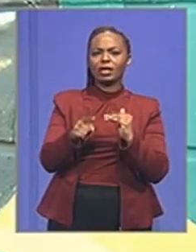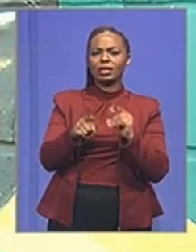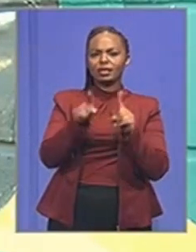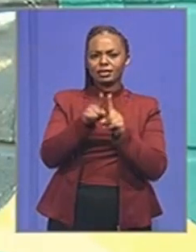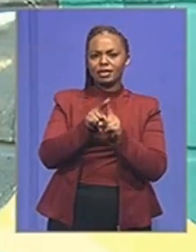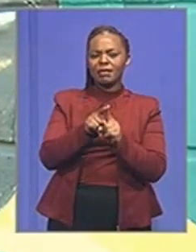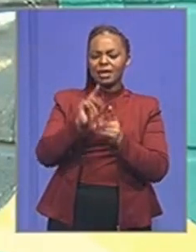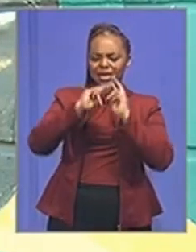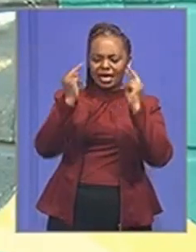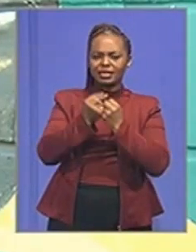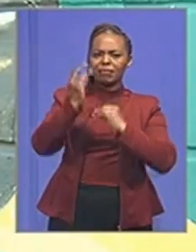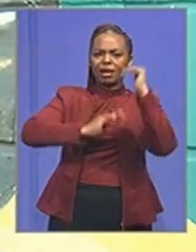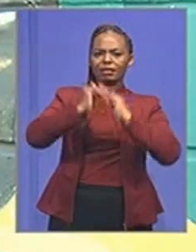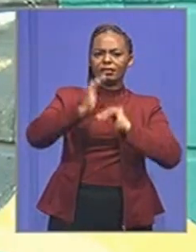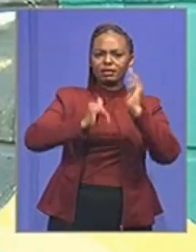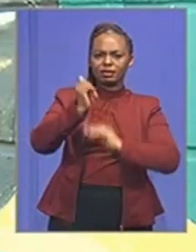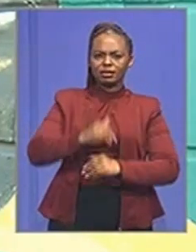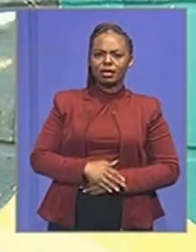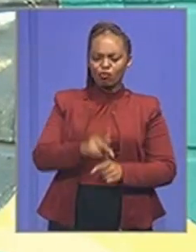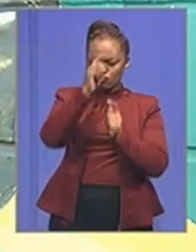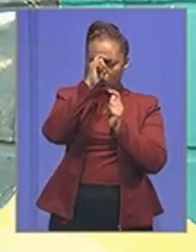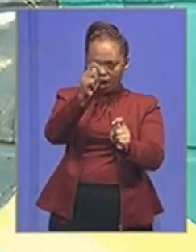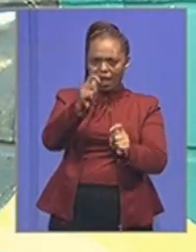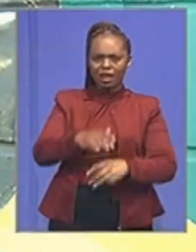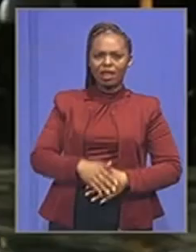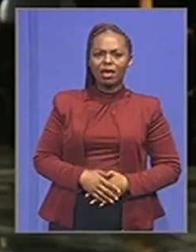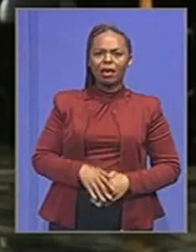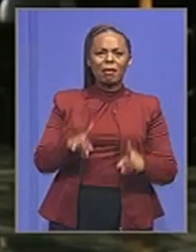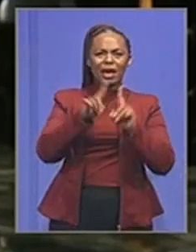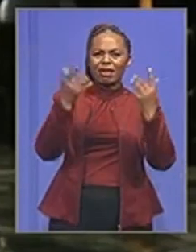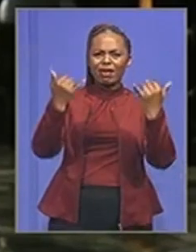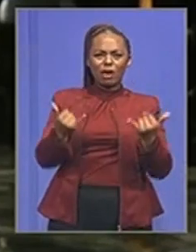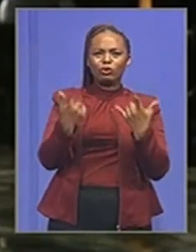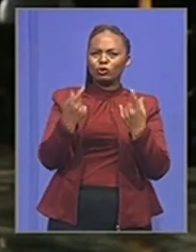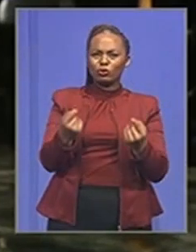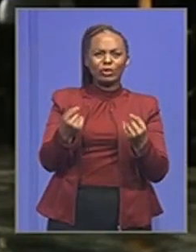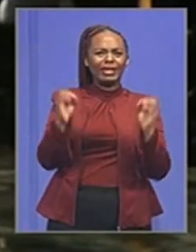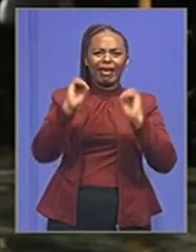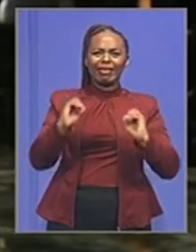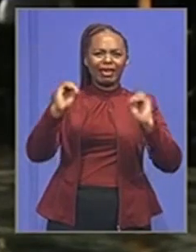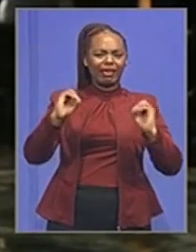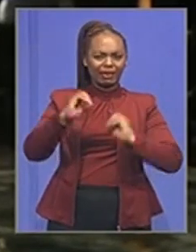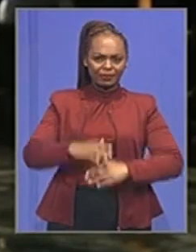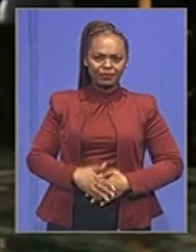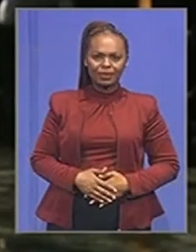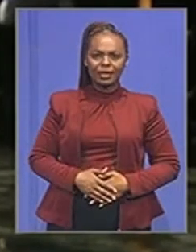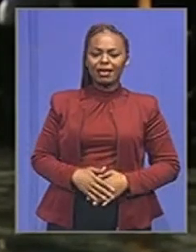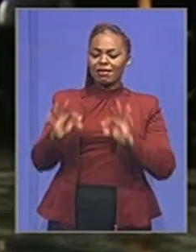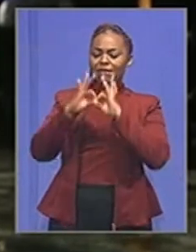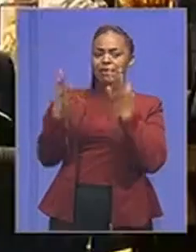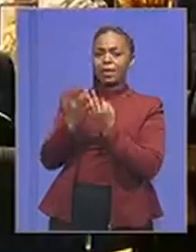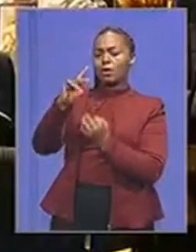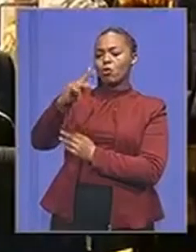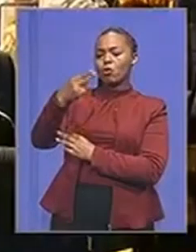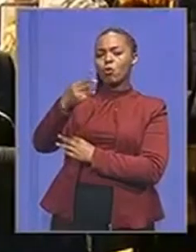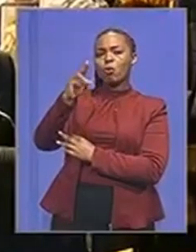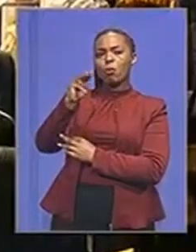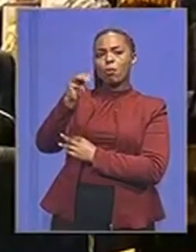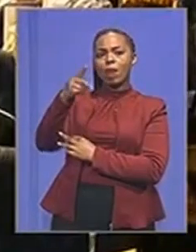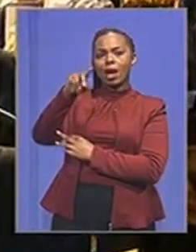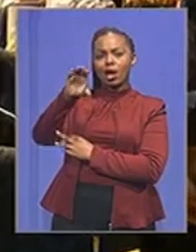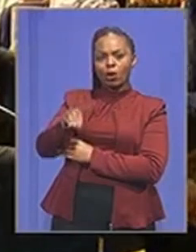nation building. Are we doing that currently? Balapa la Khumalo ba dirile boipiletso go tona ya maphodisa Peggy Cele